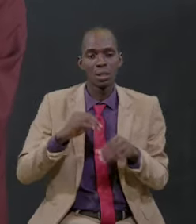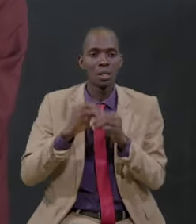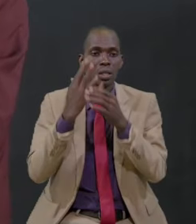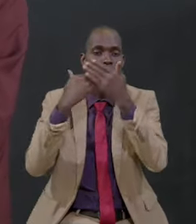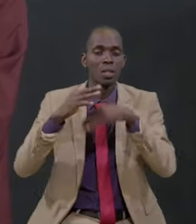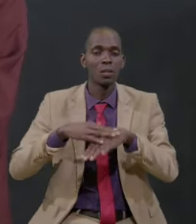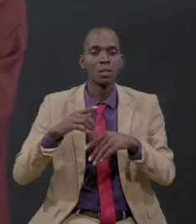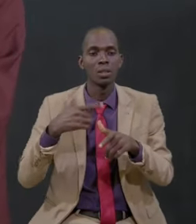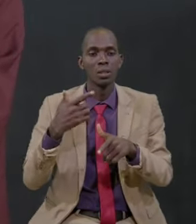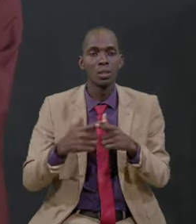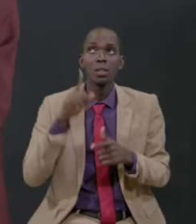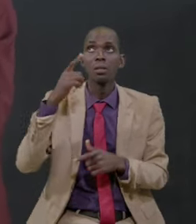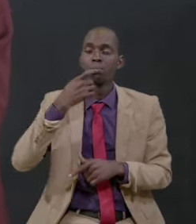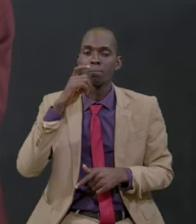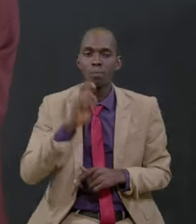et enseignez.